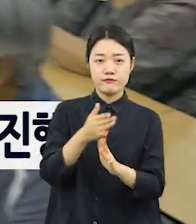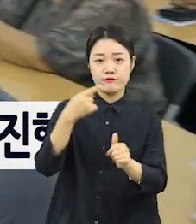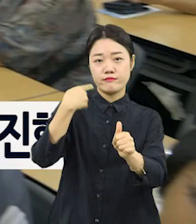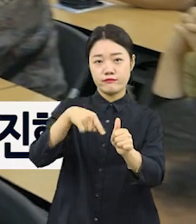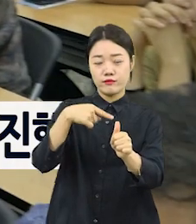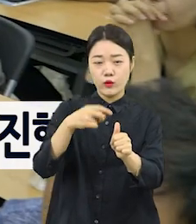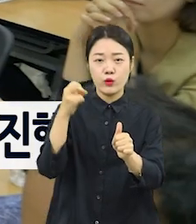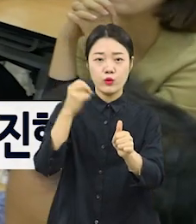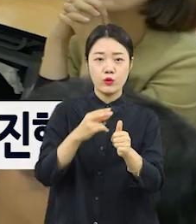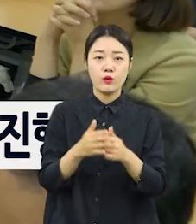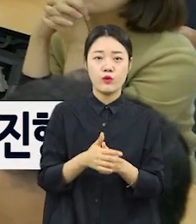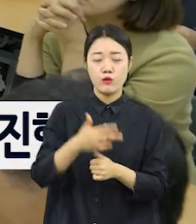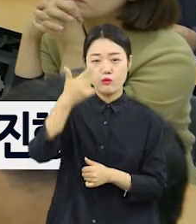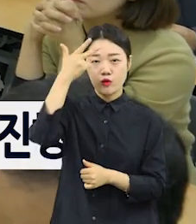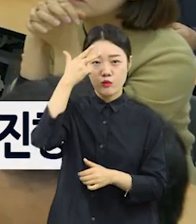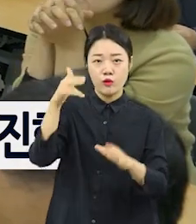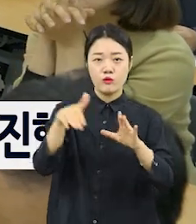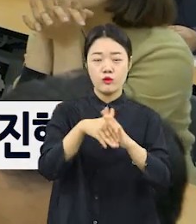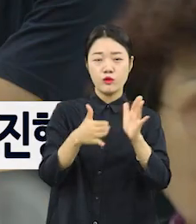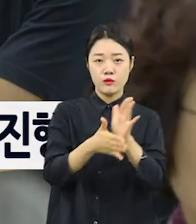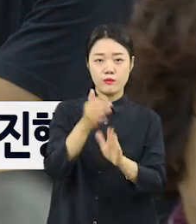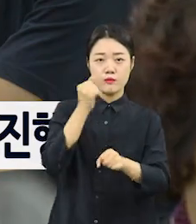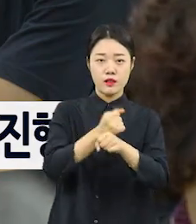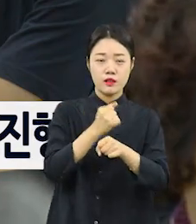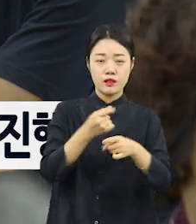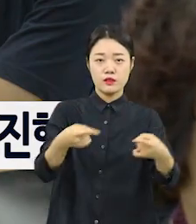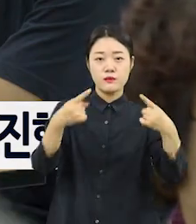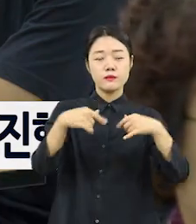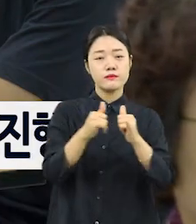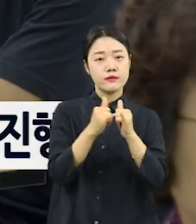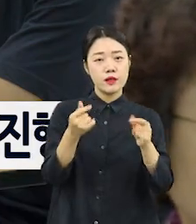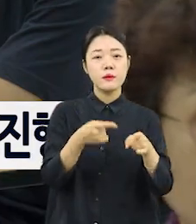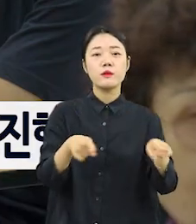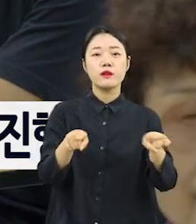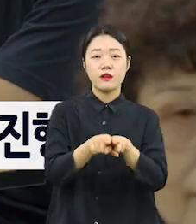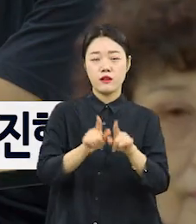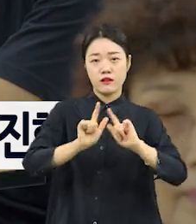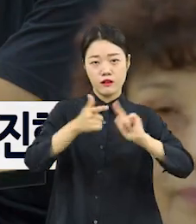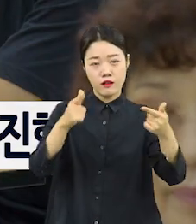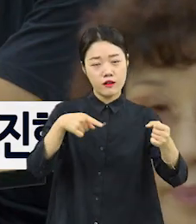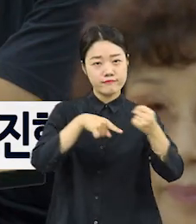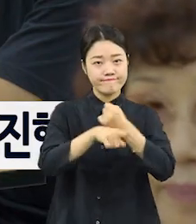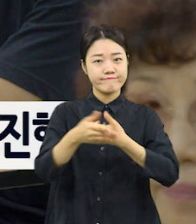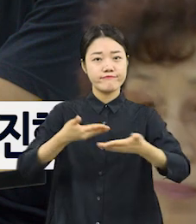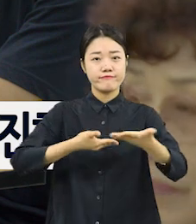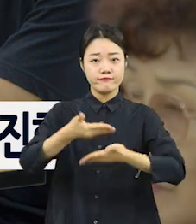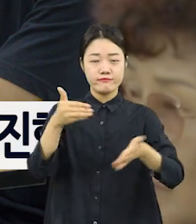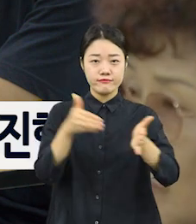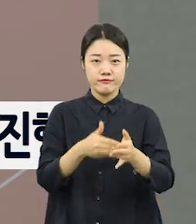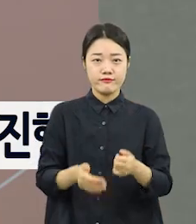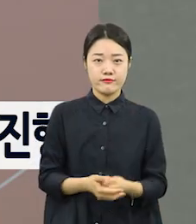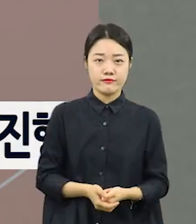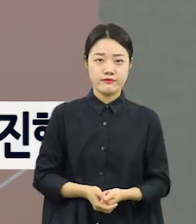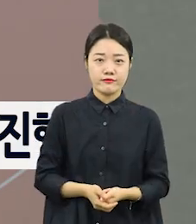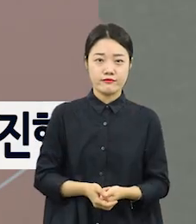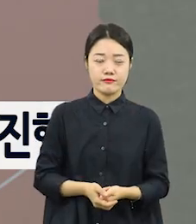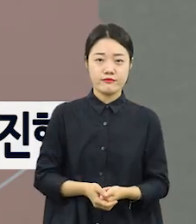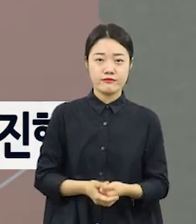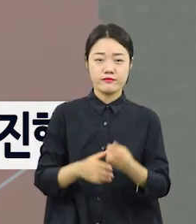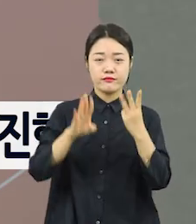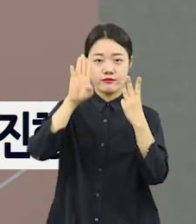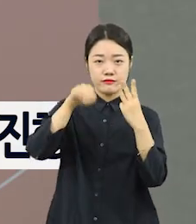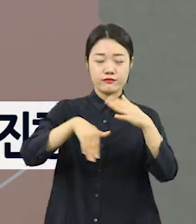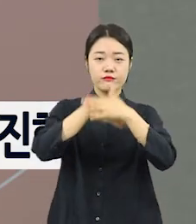강의와 더불어 부평 문화도시 조성계획 참석자들과 함께 다양한 의견을 공유했습니다. 이어